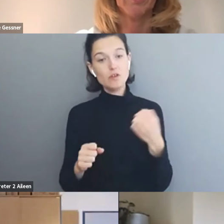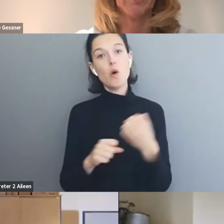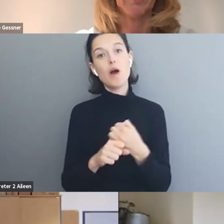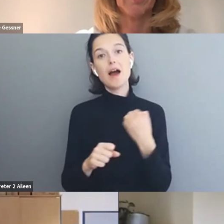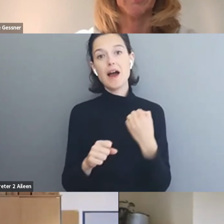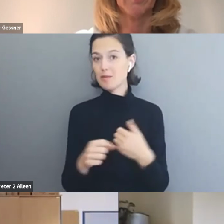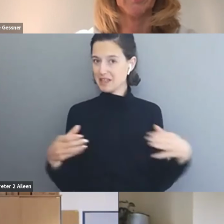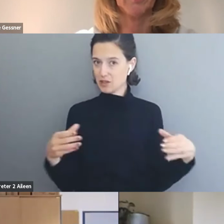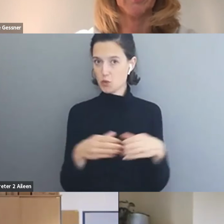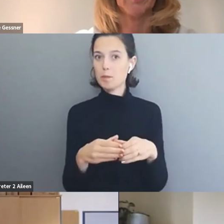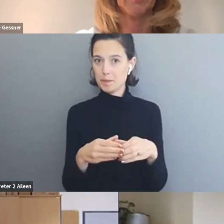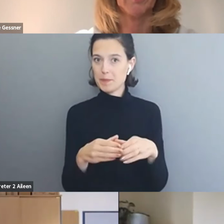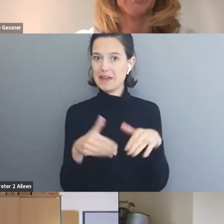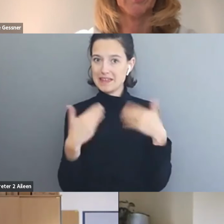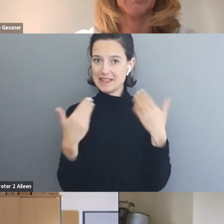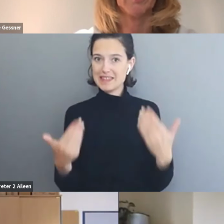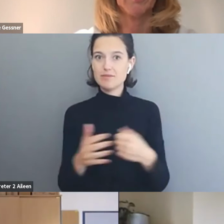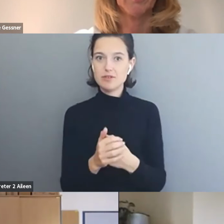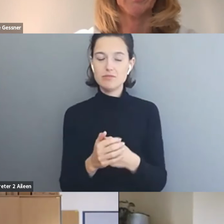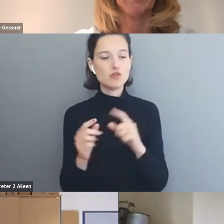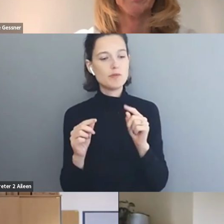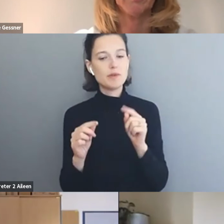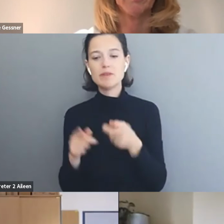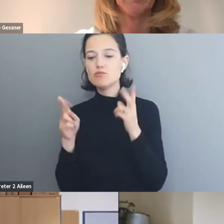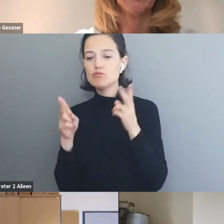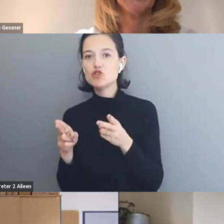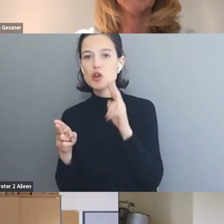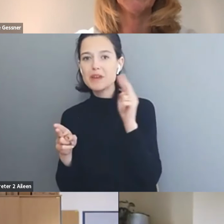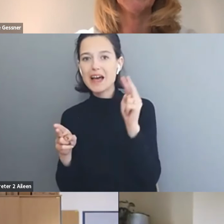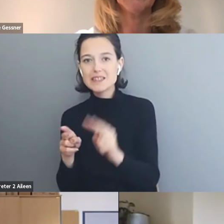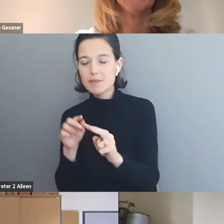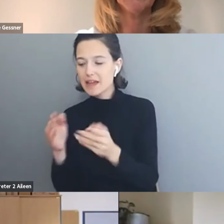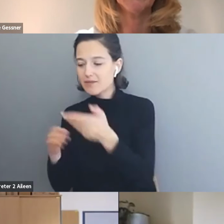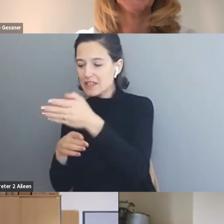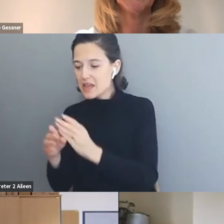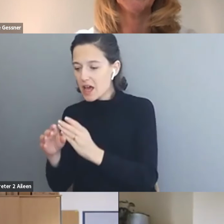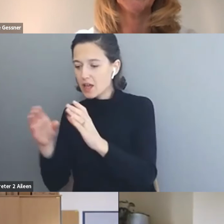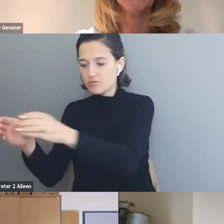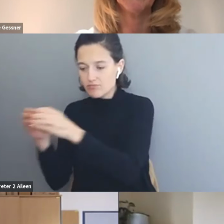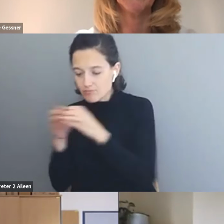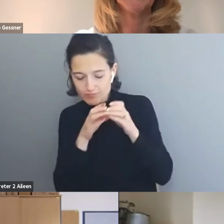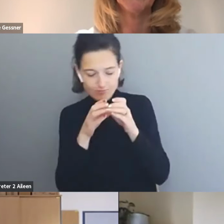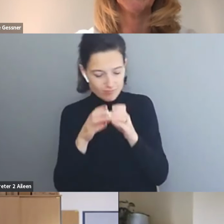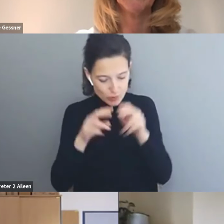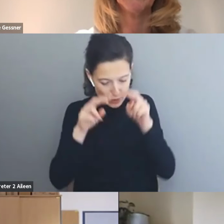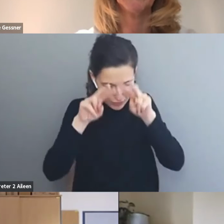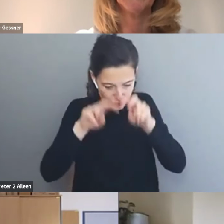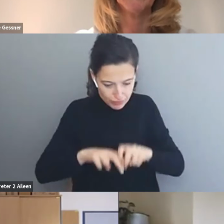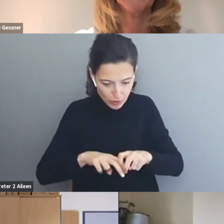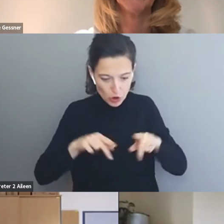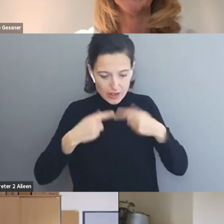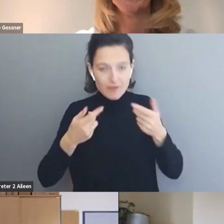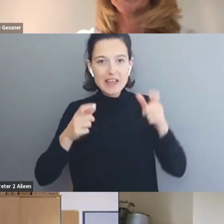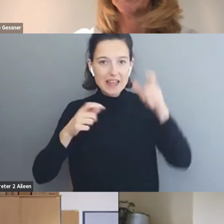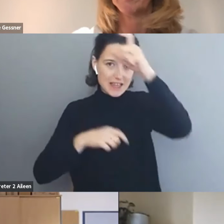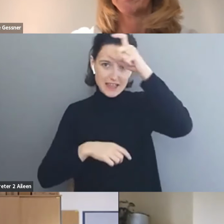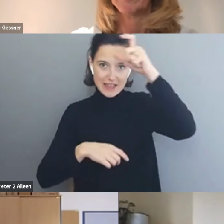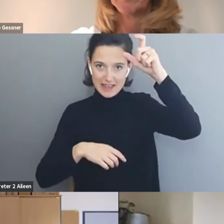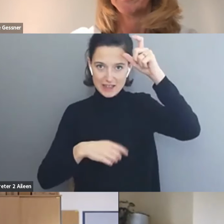die sich verschiedene Teilaspekte anschauen und hier in diesen Expertengruppen auch